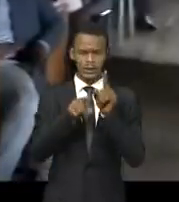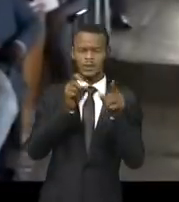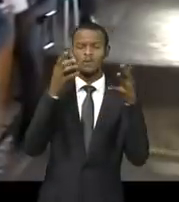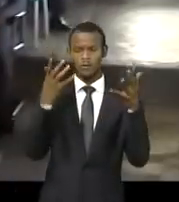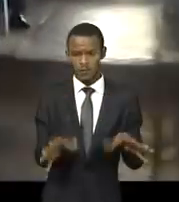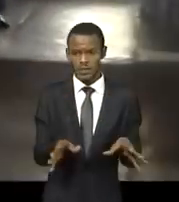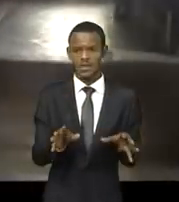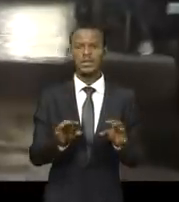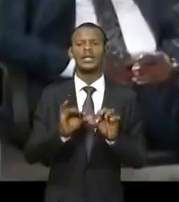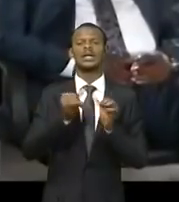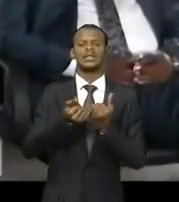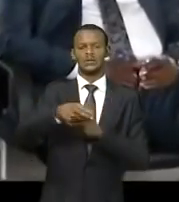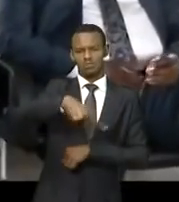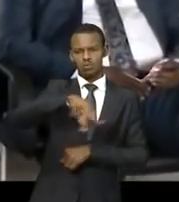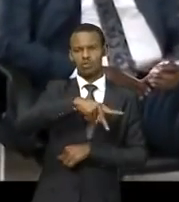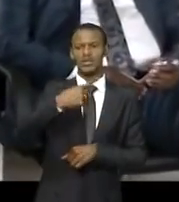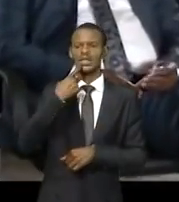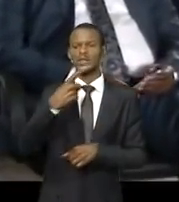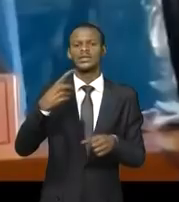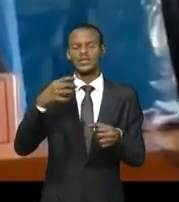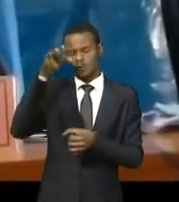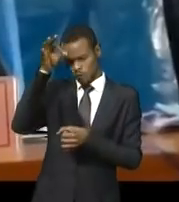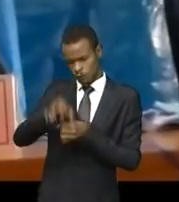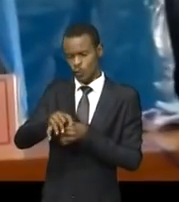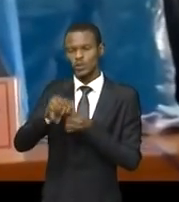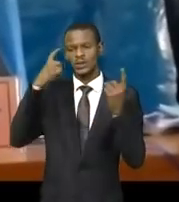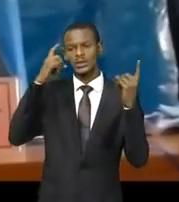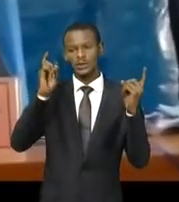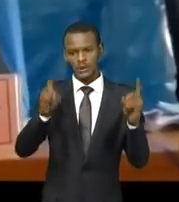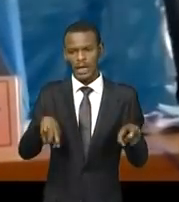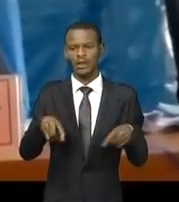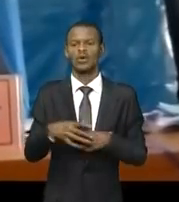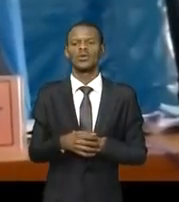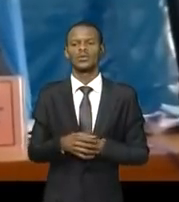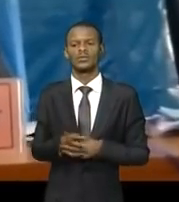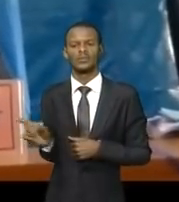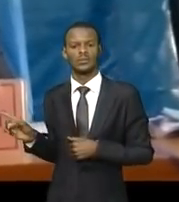édit présenté par l'exécutif provincial. Le vote du projet de député portant l'organisation du droit